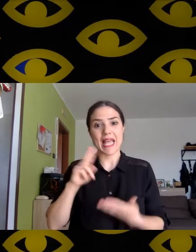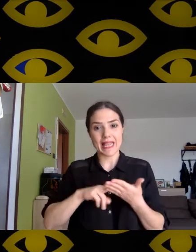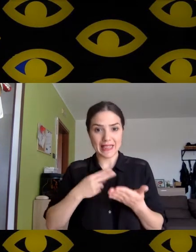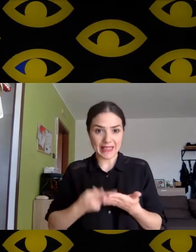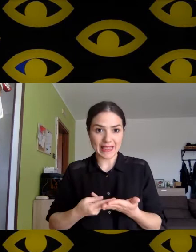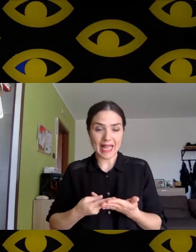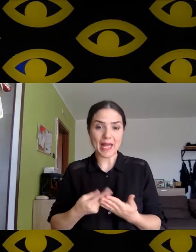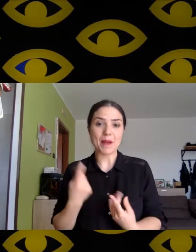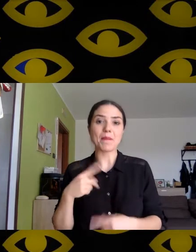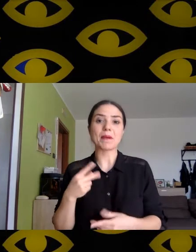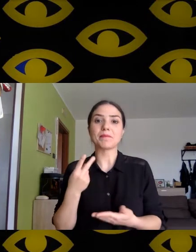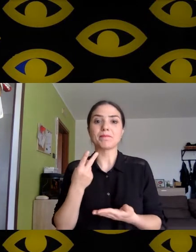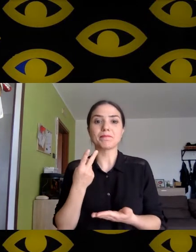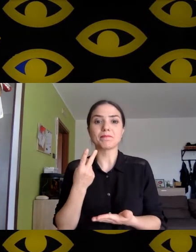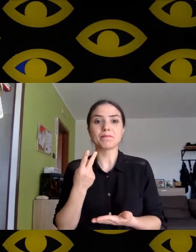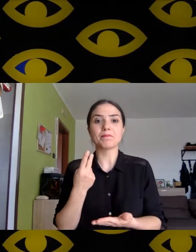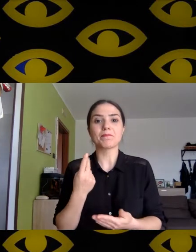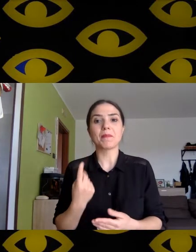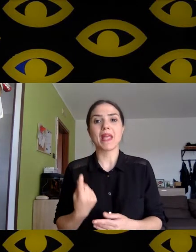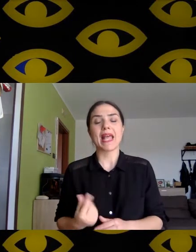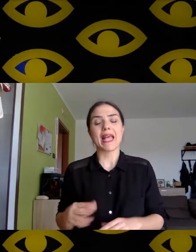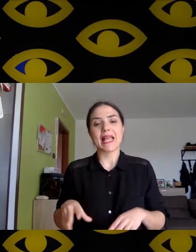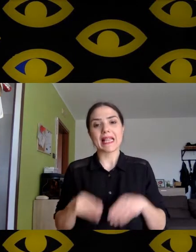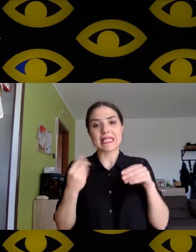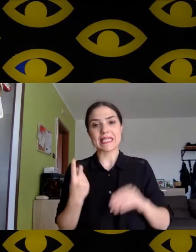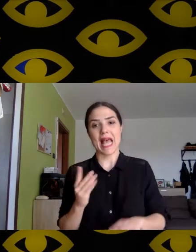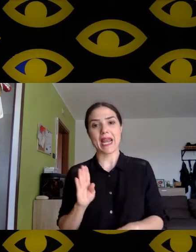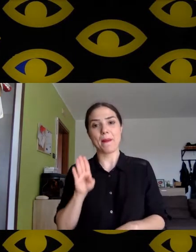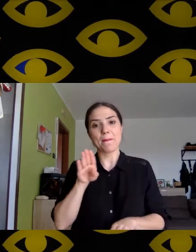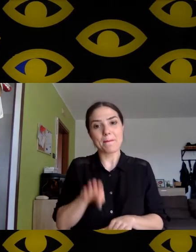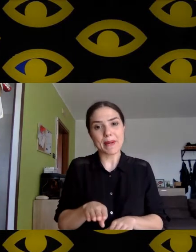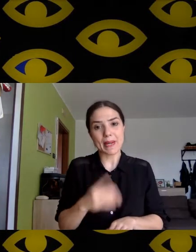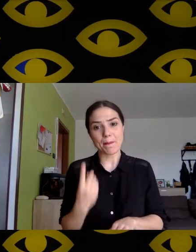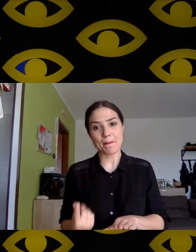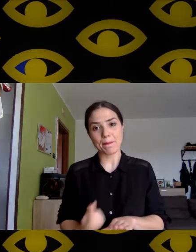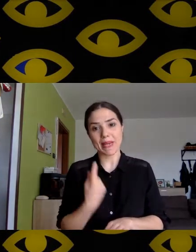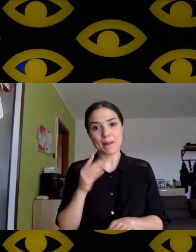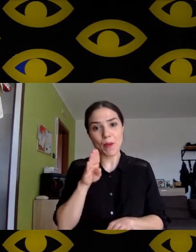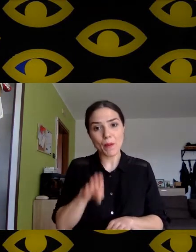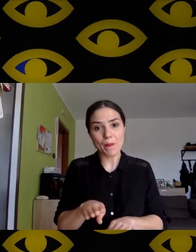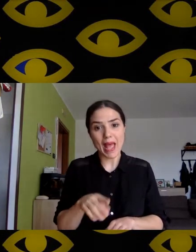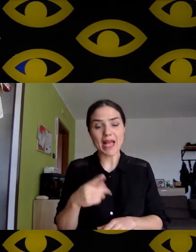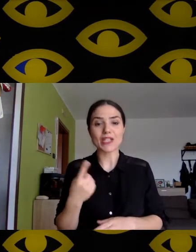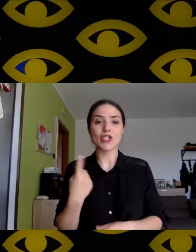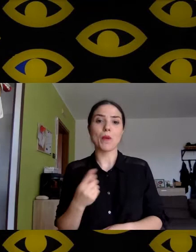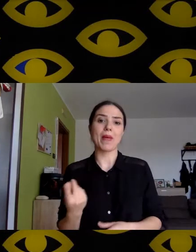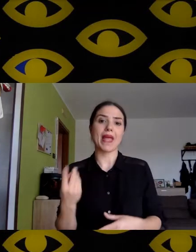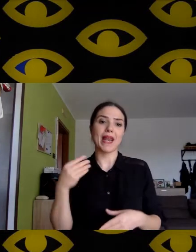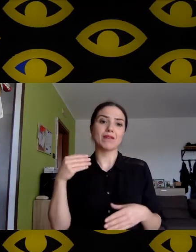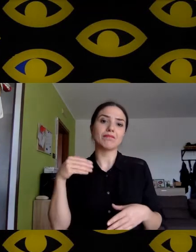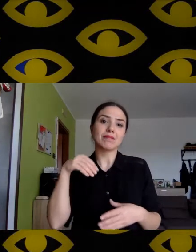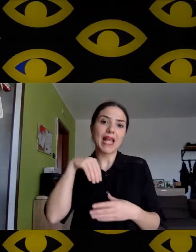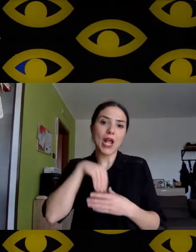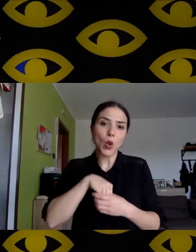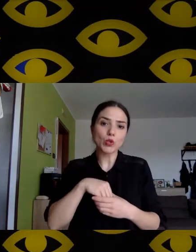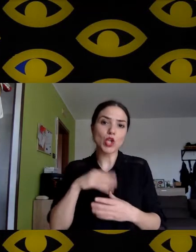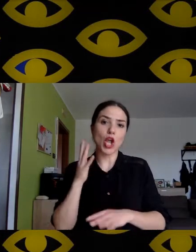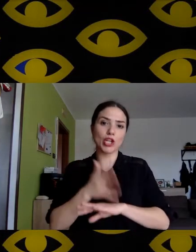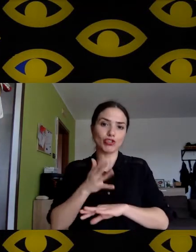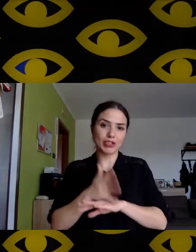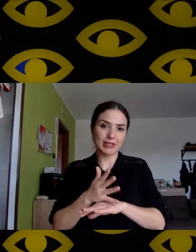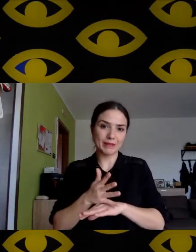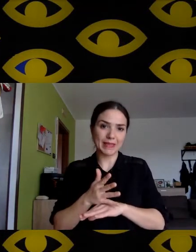la possibilità di fare un grande passo verso una inclusione sempre maggiore, anche verso il mondo dei non udenti o dei sordi, come